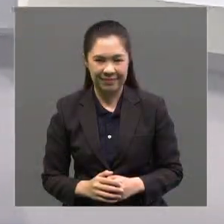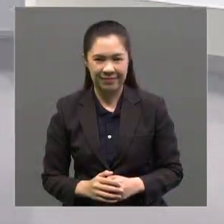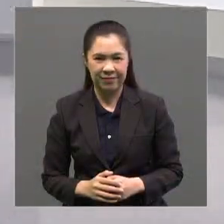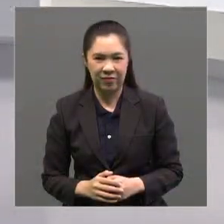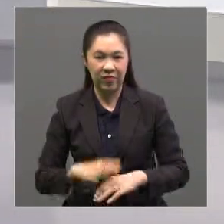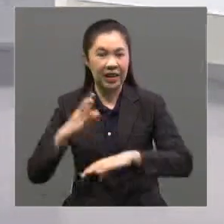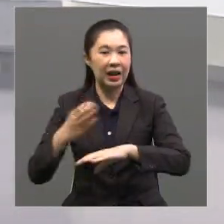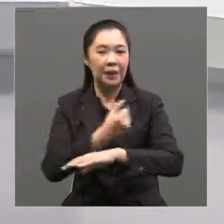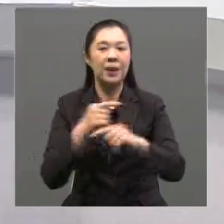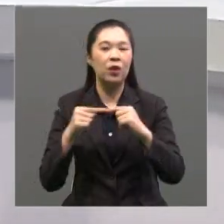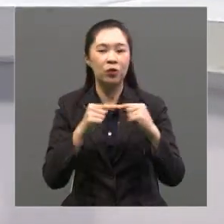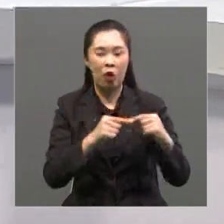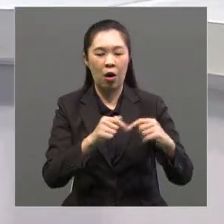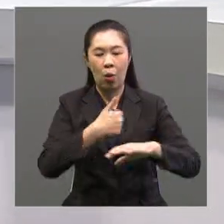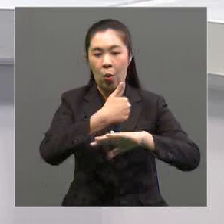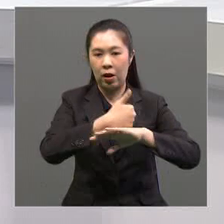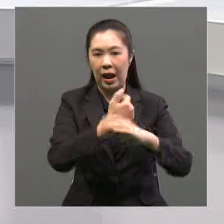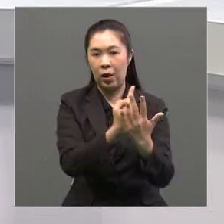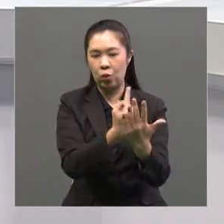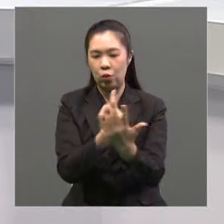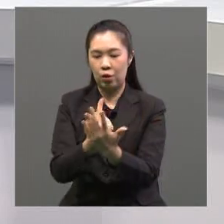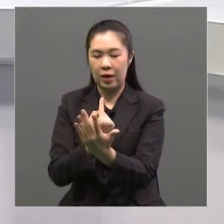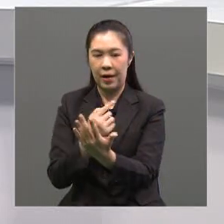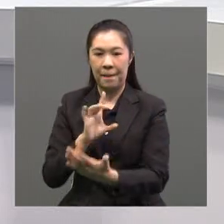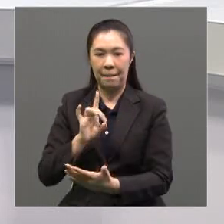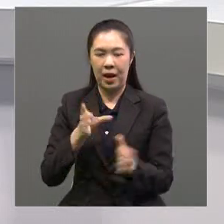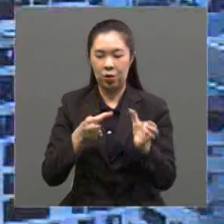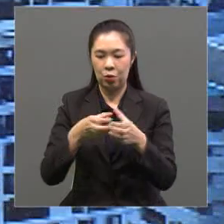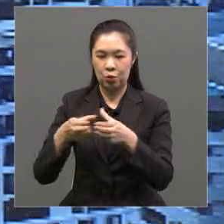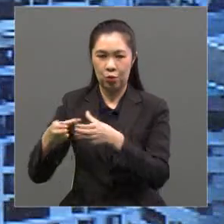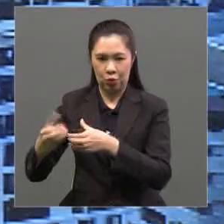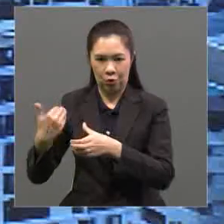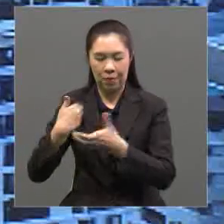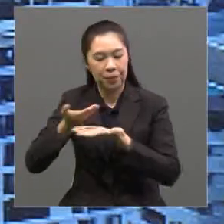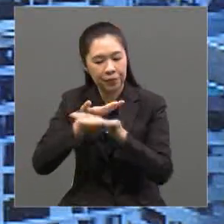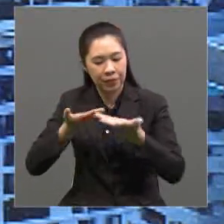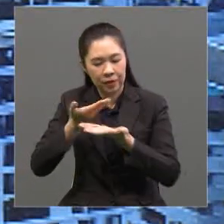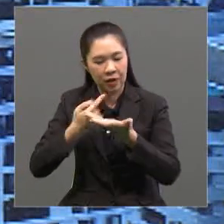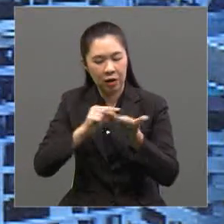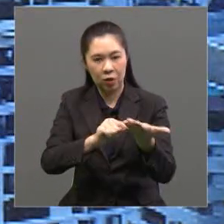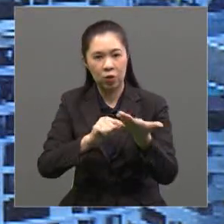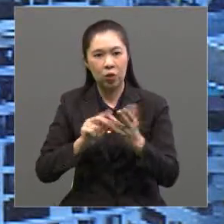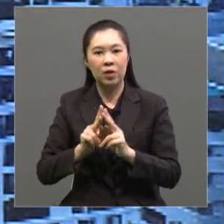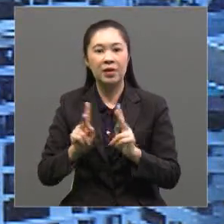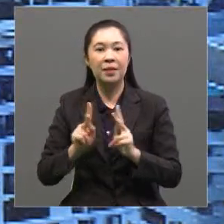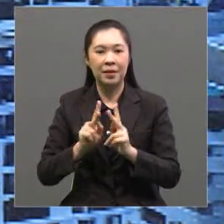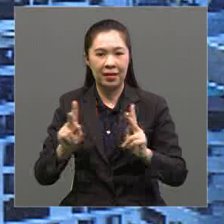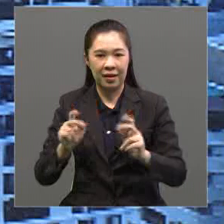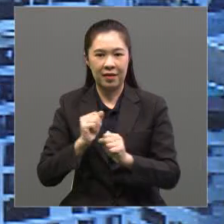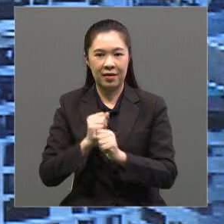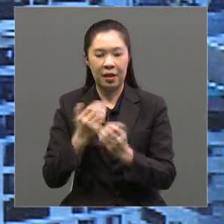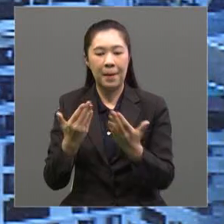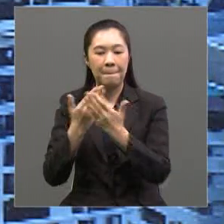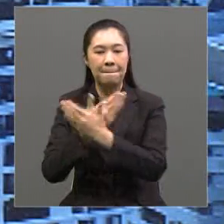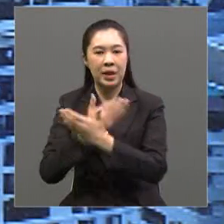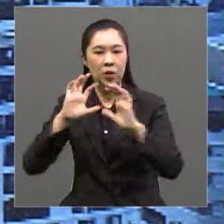ดูความเคลื่อนไหวการเมืองกันต่อนะครับหัวหน้าและตัวแทนจาก8พรรคการเมืองครับประชุมพิจารณาข้อเสนอของคณะกรรมการประสานงานเปลี่ยนผ่